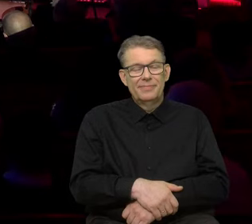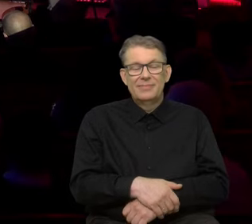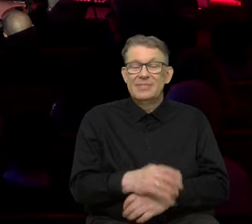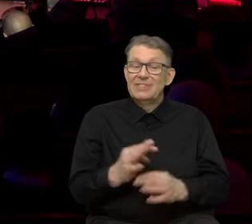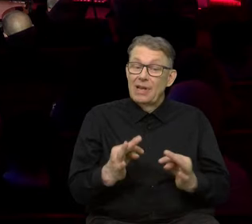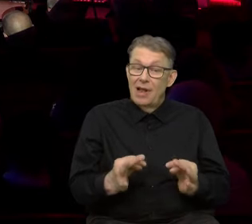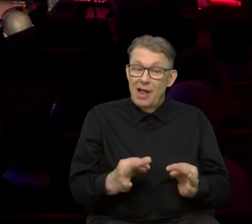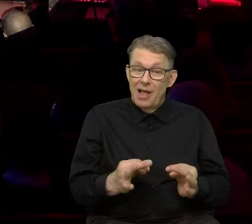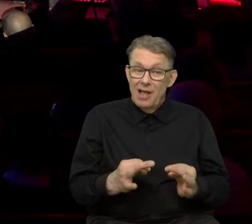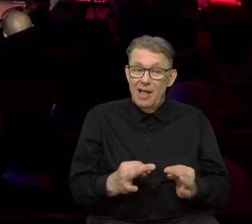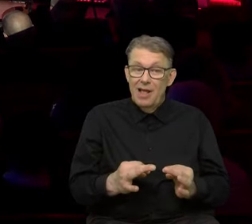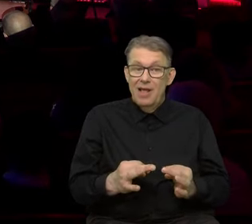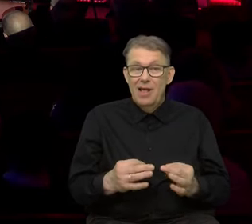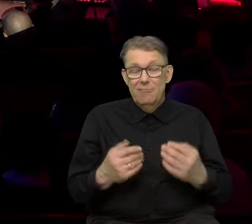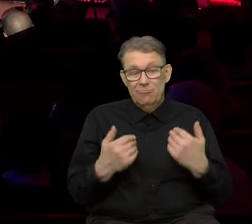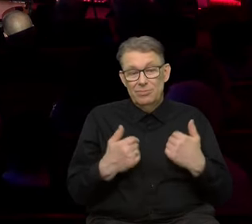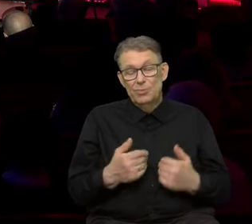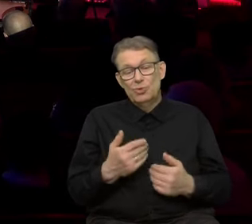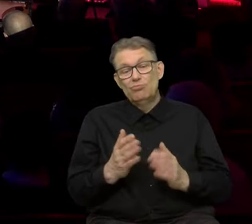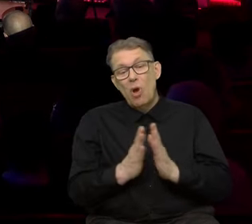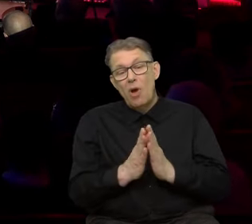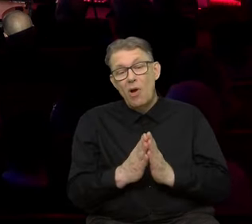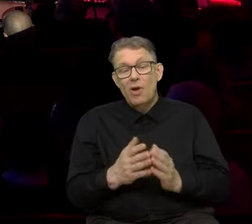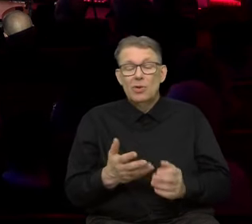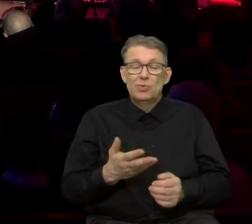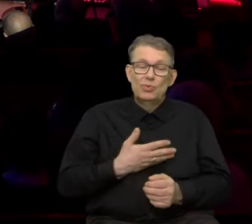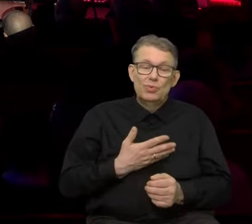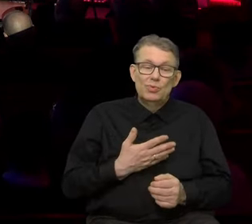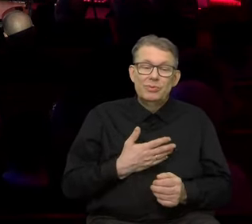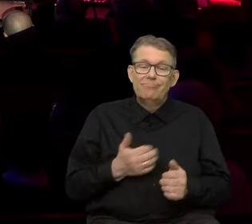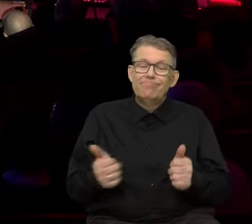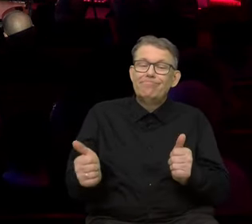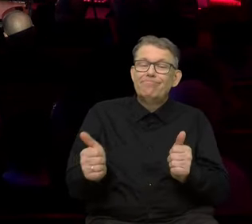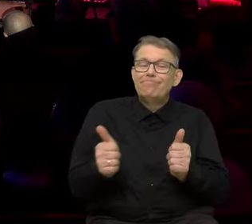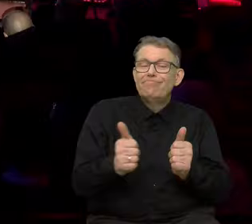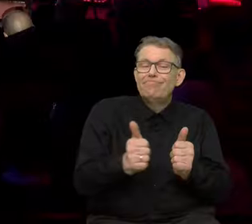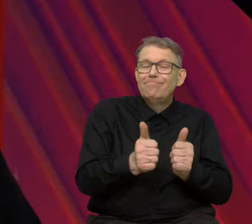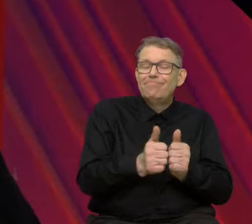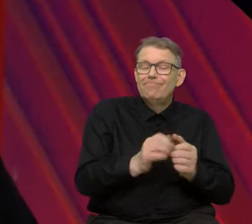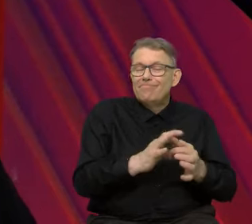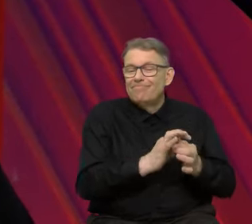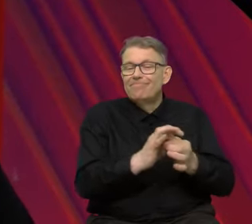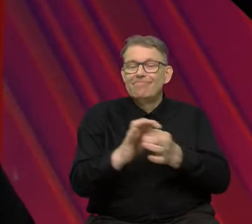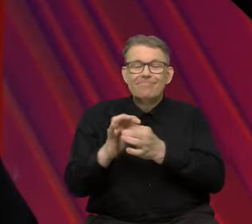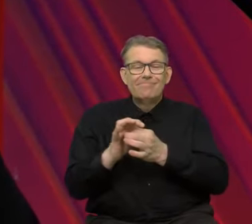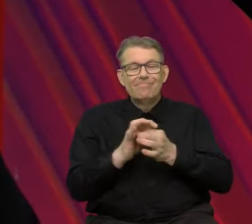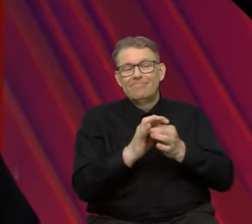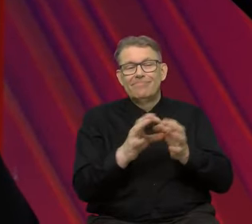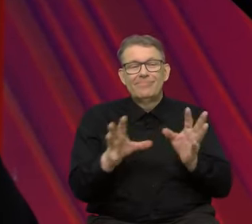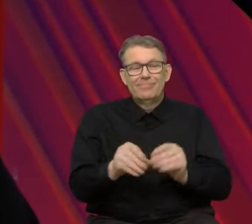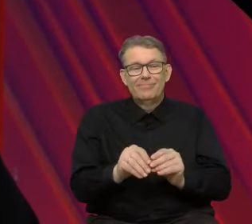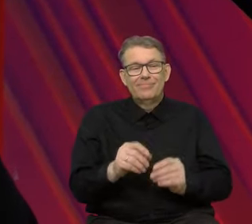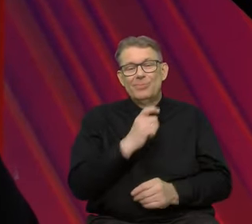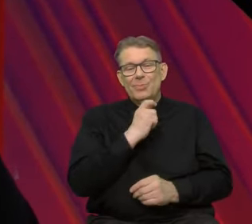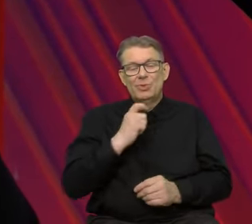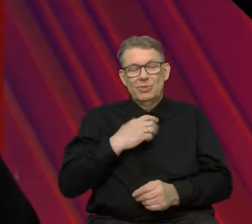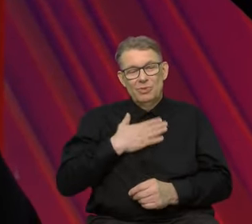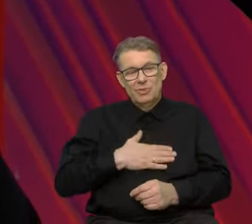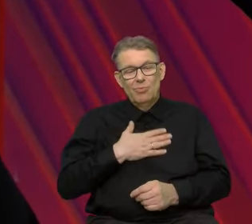Teraz, kiedy modlę się, czuję taką bardzo blisko więź z księdzem Sobocko. Rozumiemy się